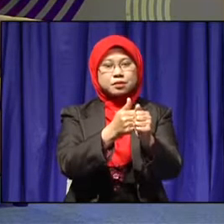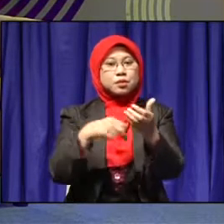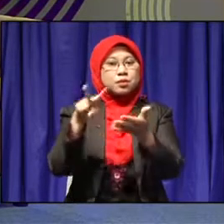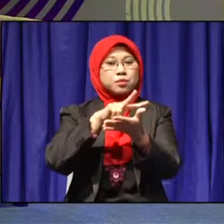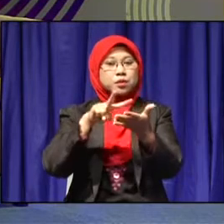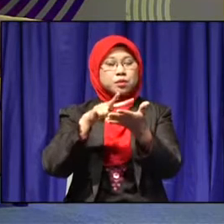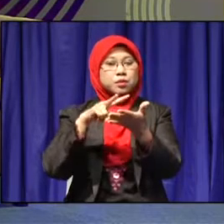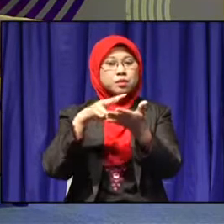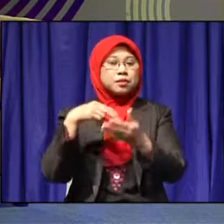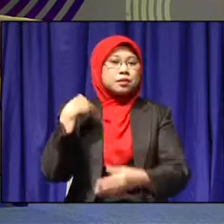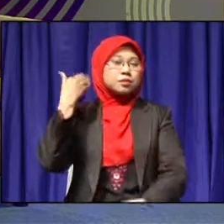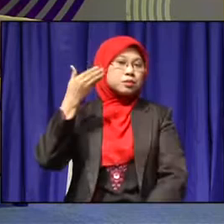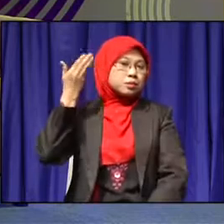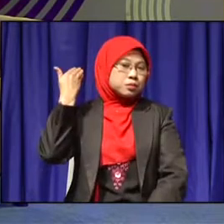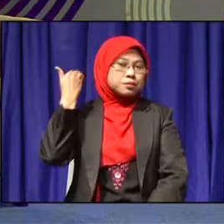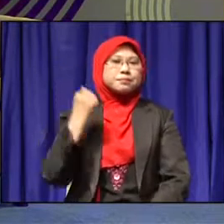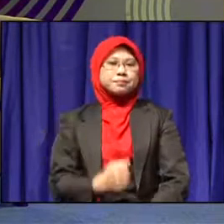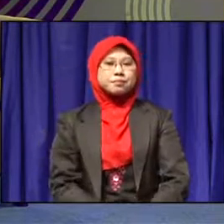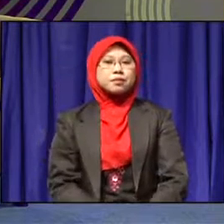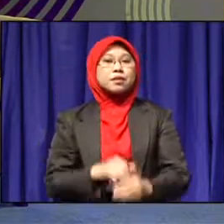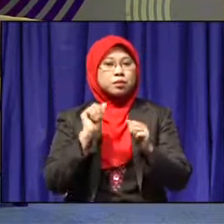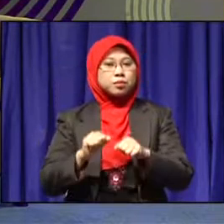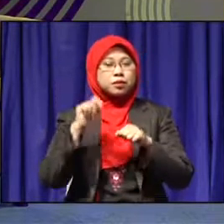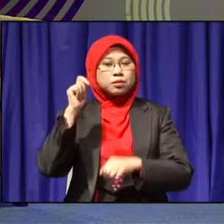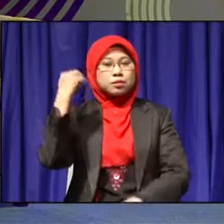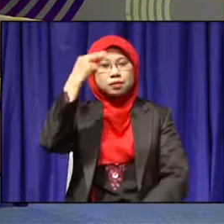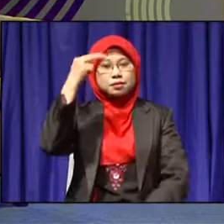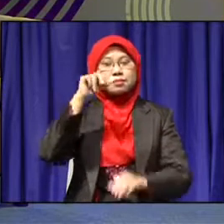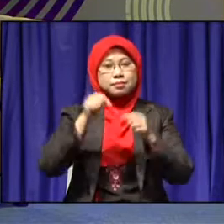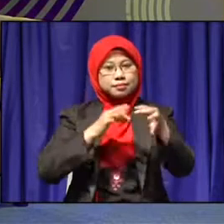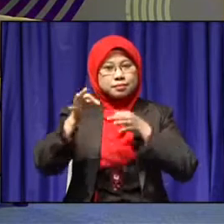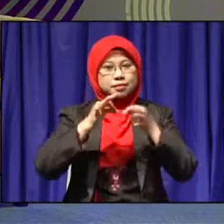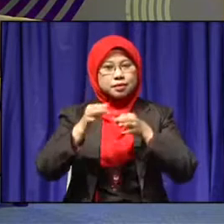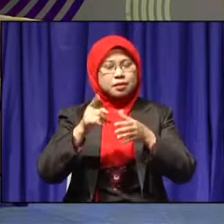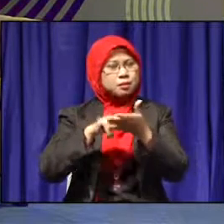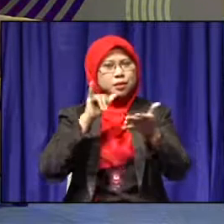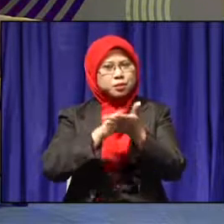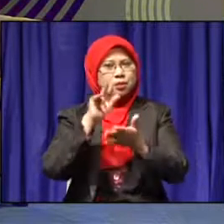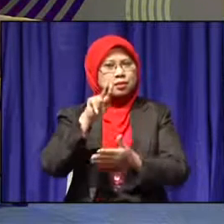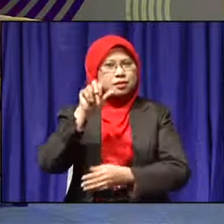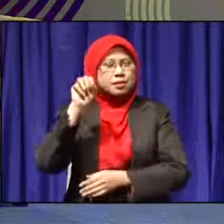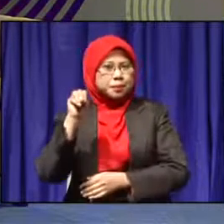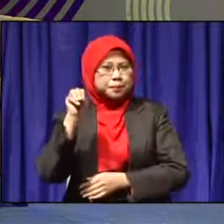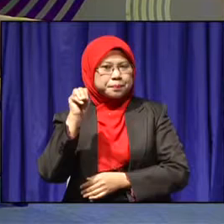jadi Mungkin Tuhan Azman boleh Terangkan tentang Apa itu kurikulum standard sekolah menengah